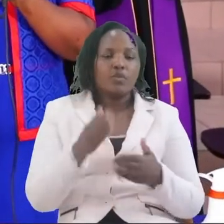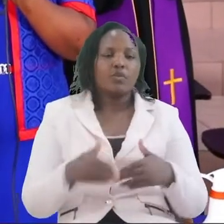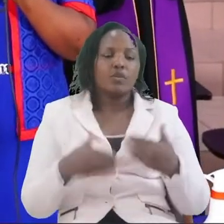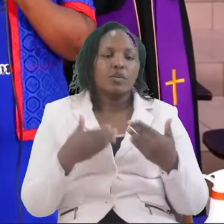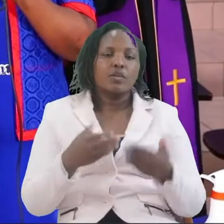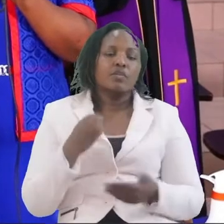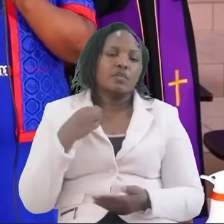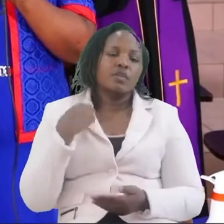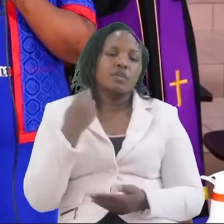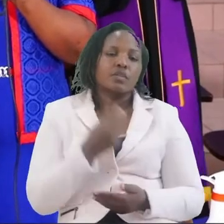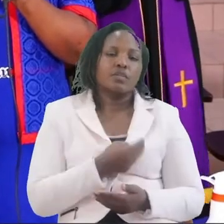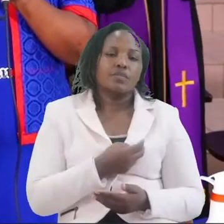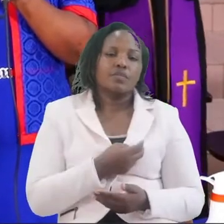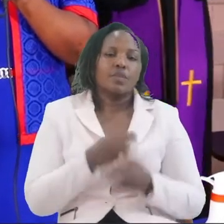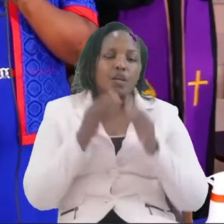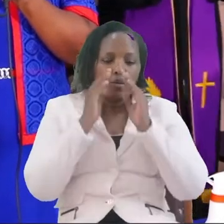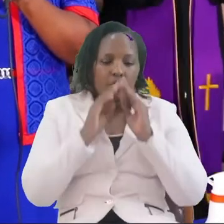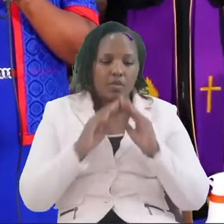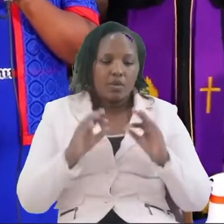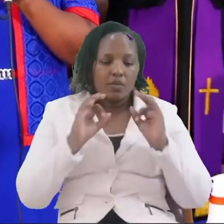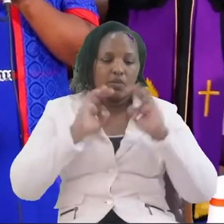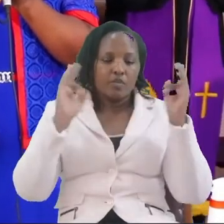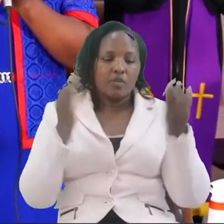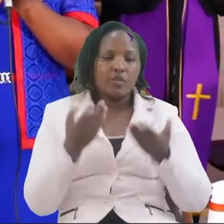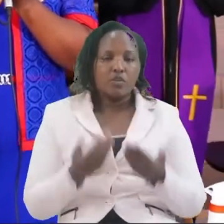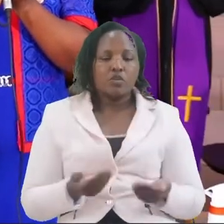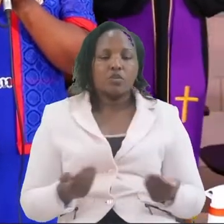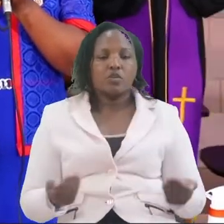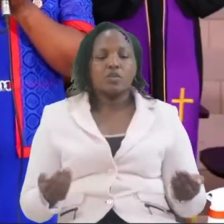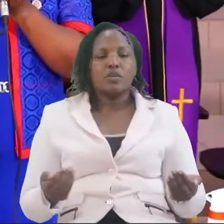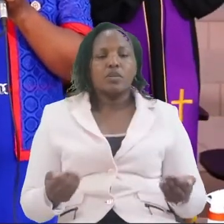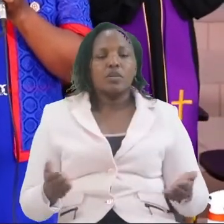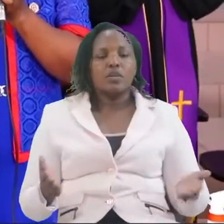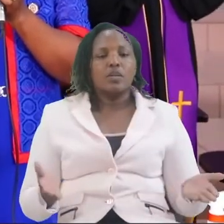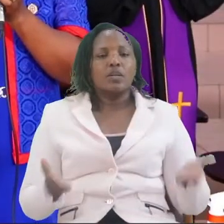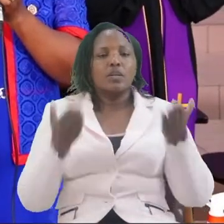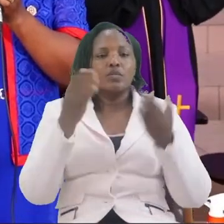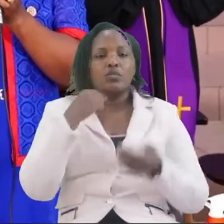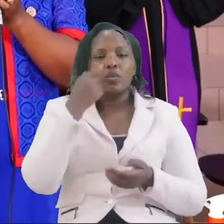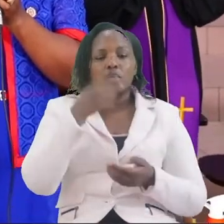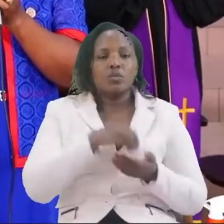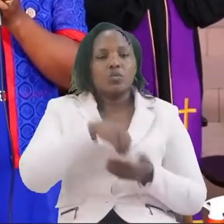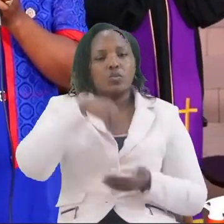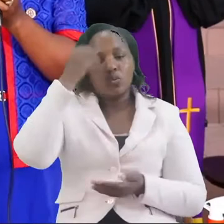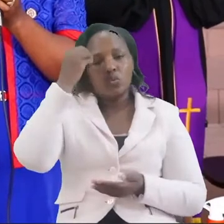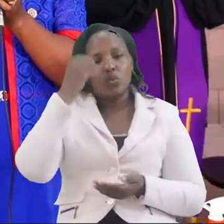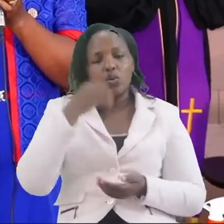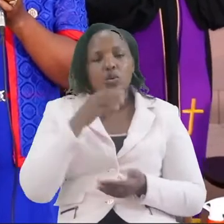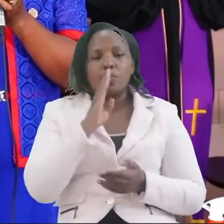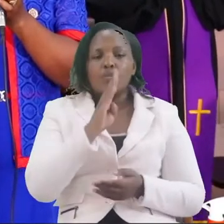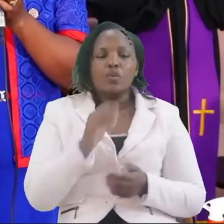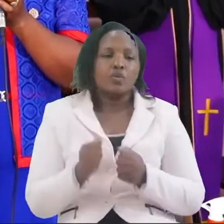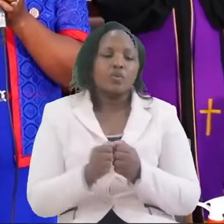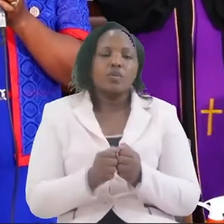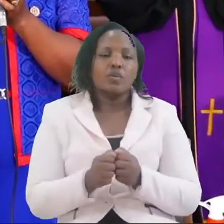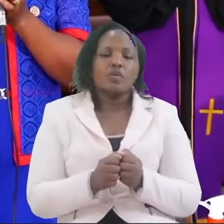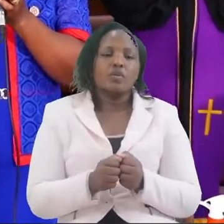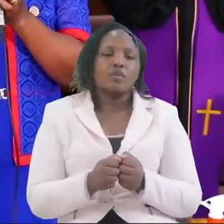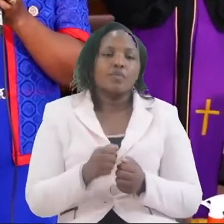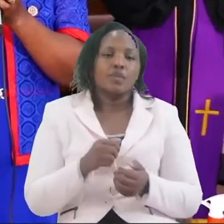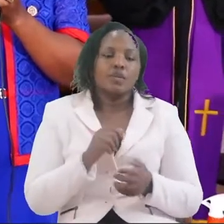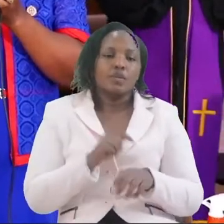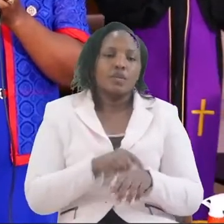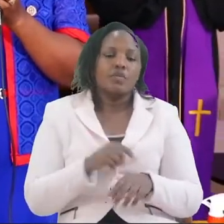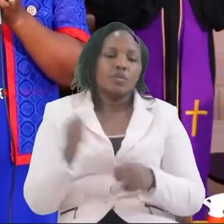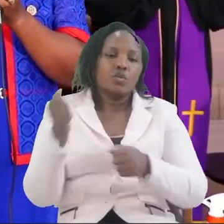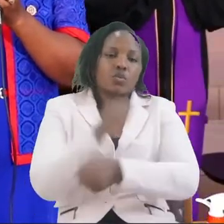wetu. Bariki familia zetu, bariki watoto wetu. Wainue wale wanasoma Mungu wetu kaweza kuwa nao katika masomo na